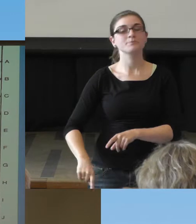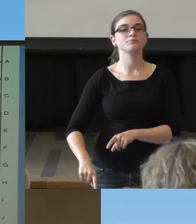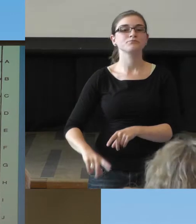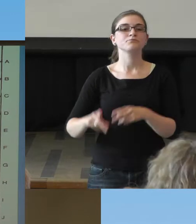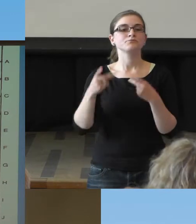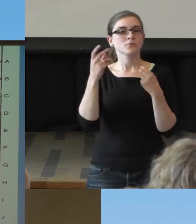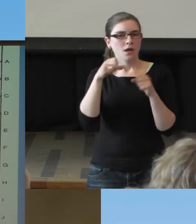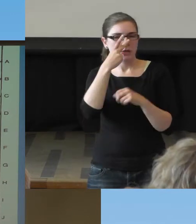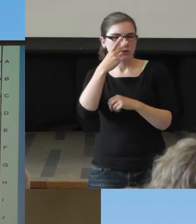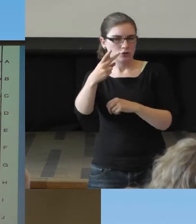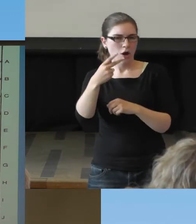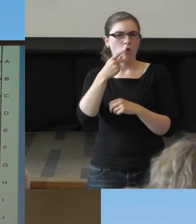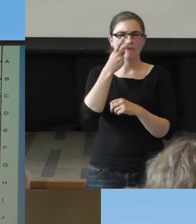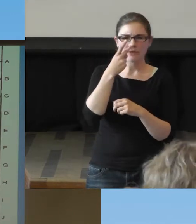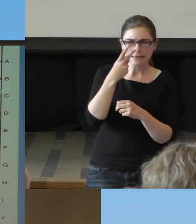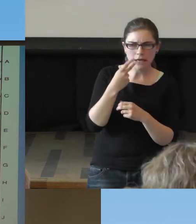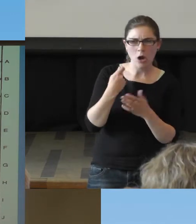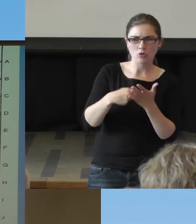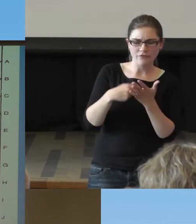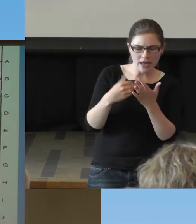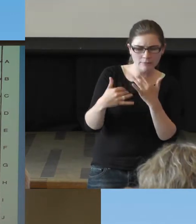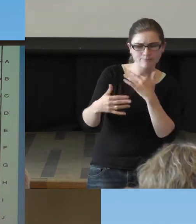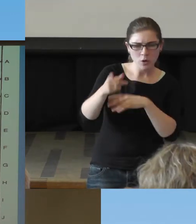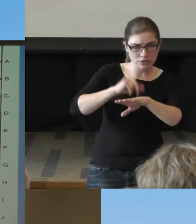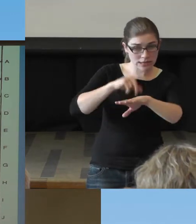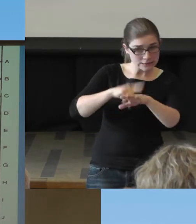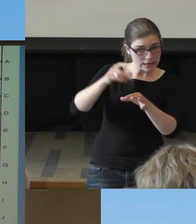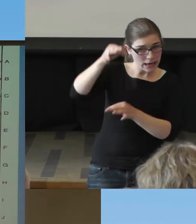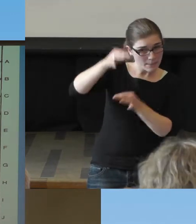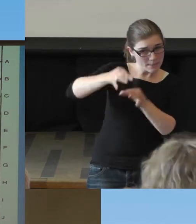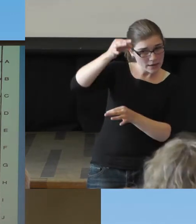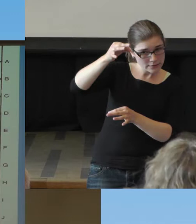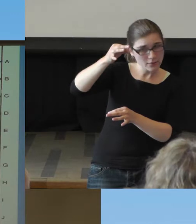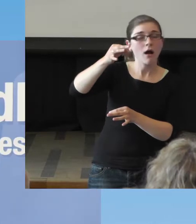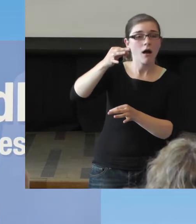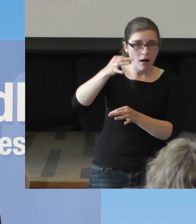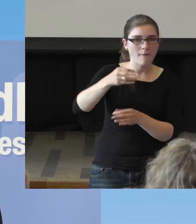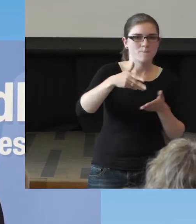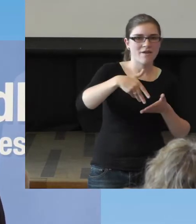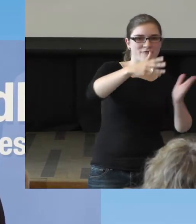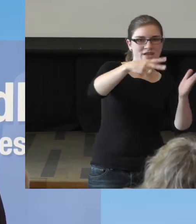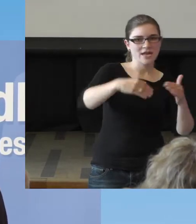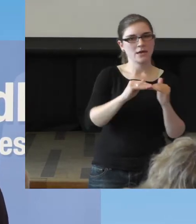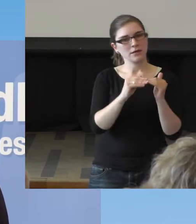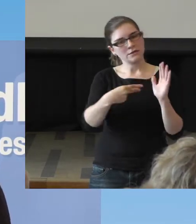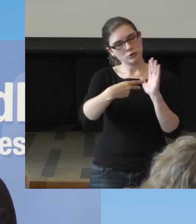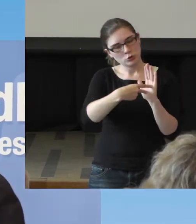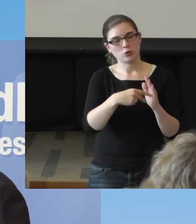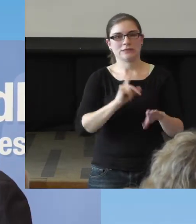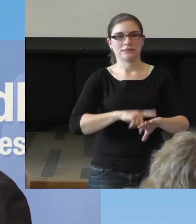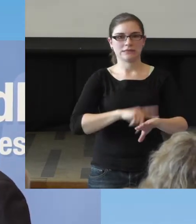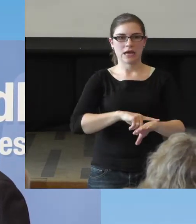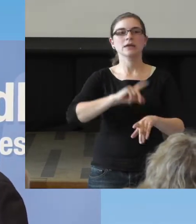aussieht und dann misst man die Zeit und nach der uralten Regel, Weg durch Zeit, haben wir dann eine Geschwindigkeit, eine